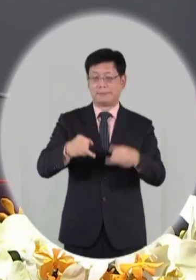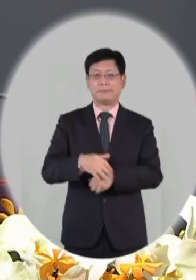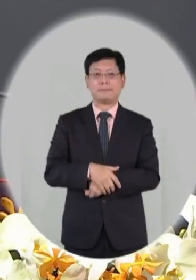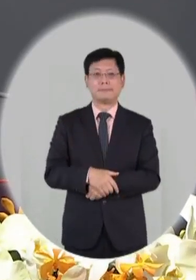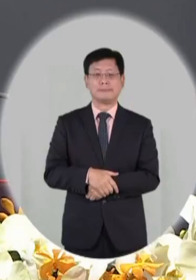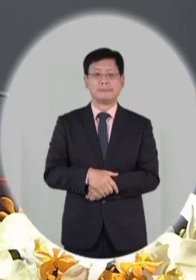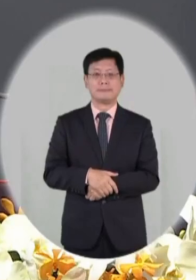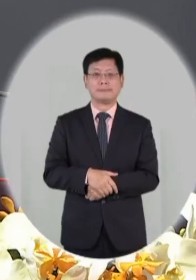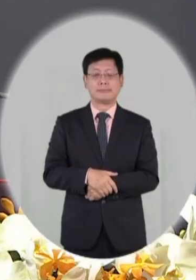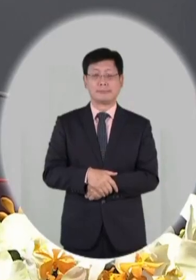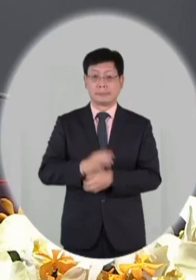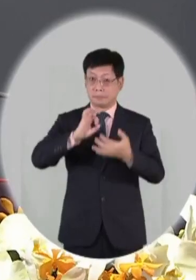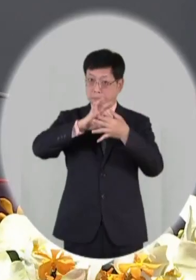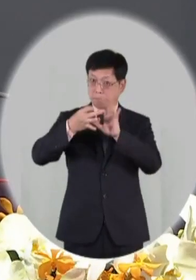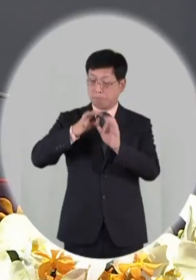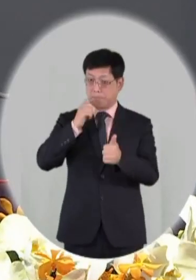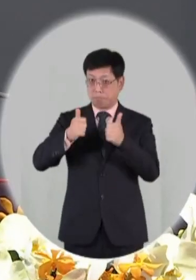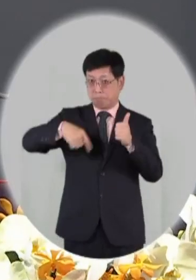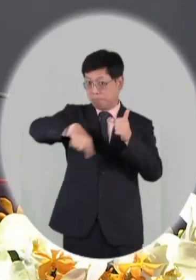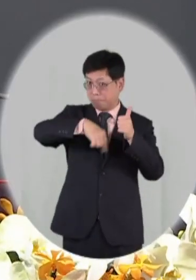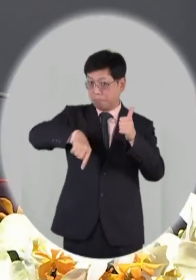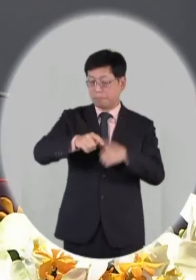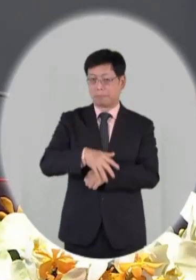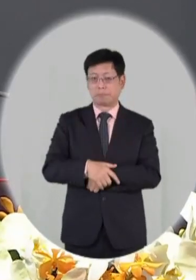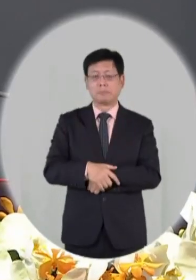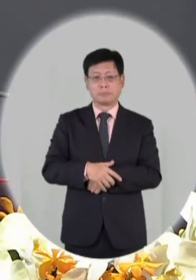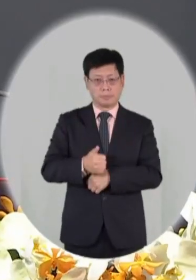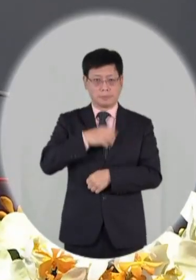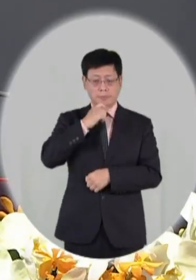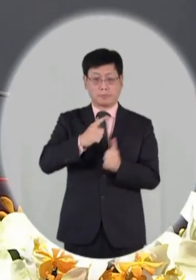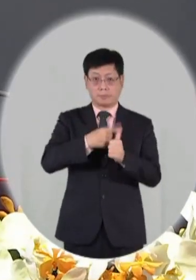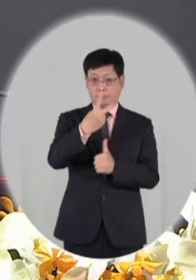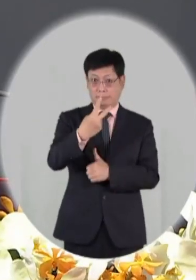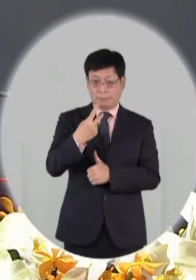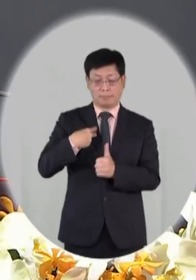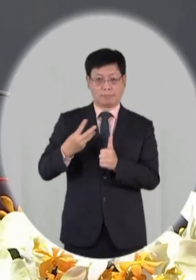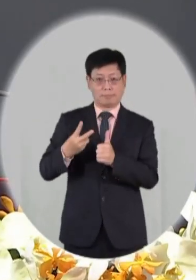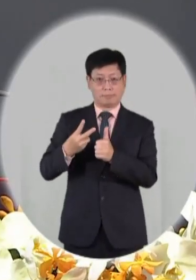绩。奥运英雄们夺得